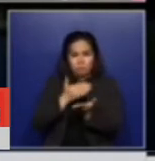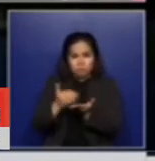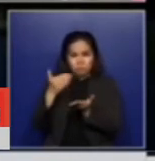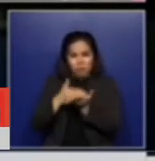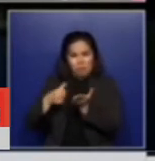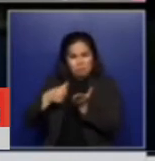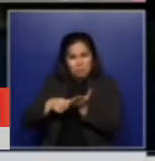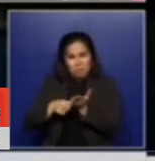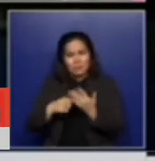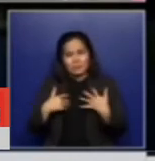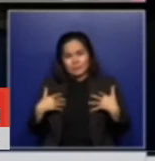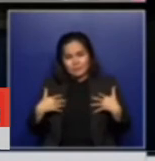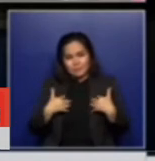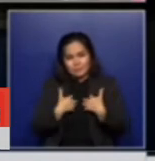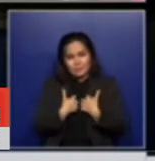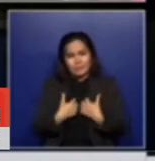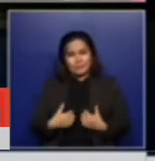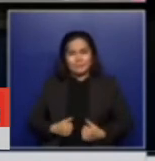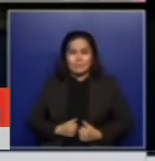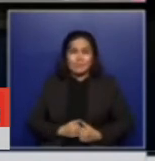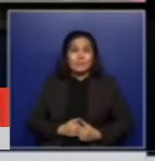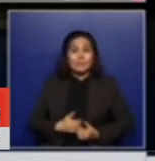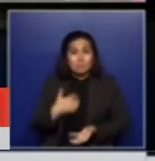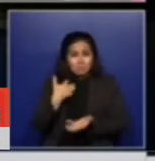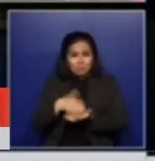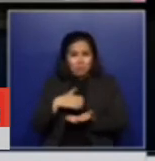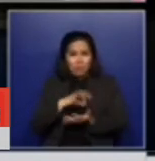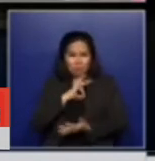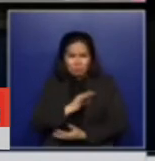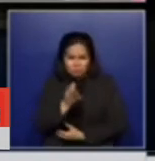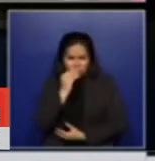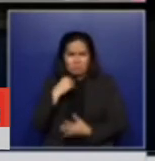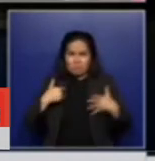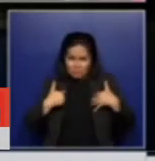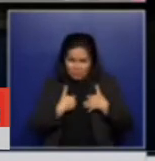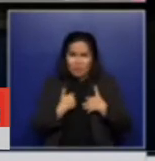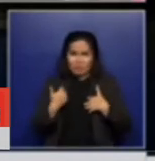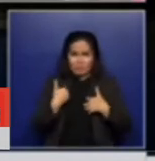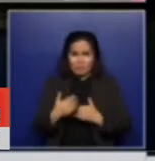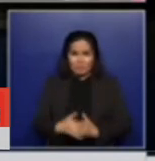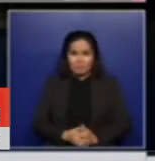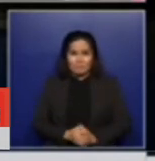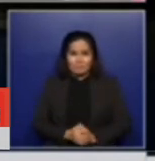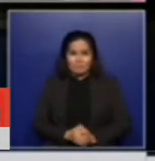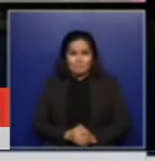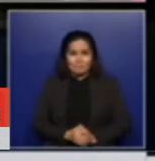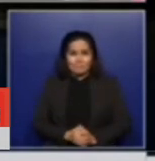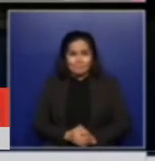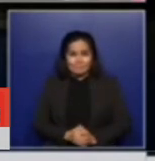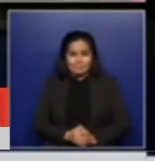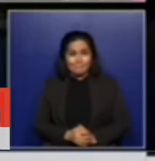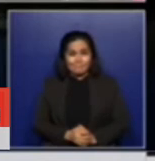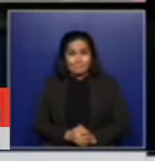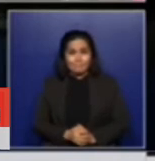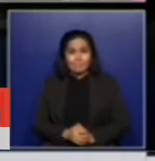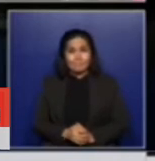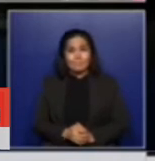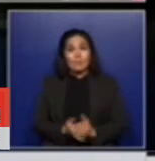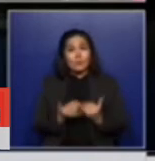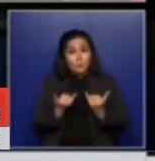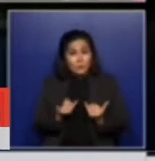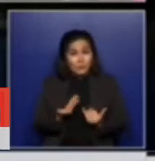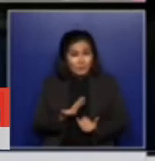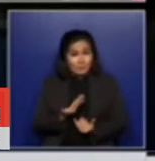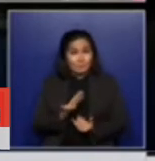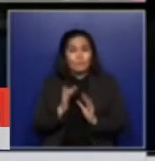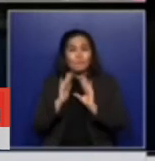เหนื่อยผมมาอภิปรายผมยังเหนื่อยเลยครับท่านประธานดังนั้นวันนี้ครับท่านประธานที่เคารพ